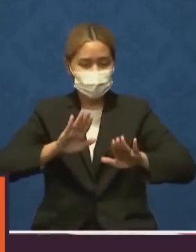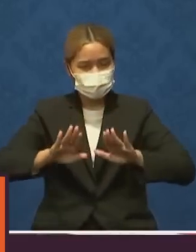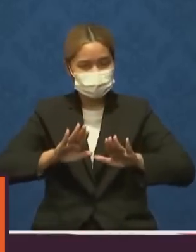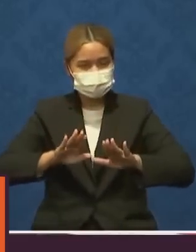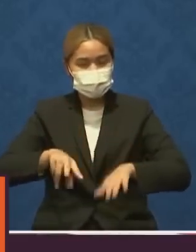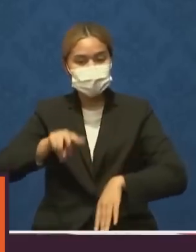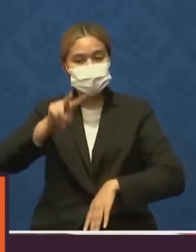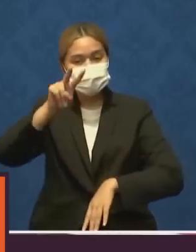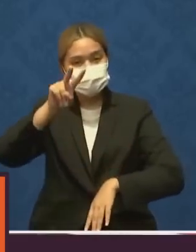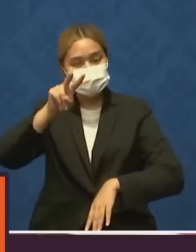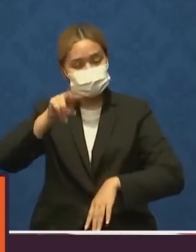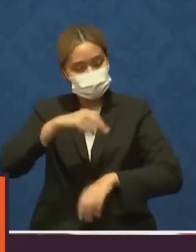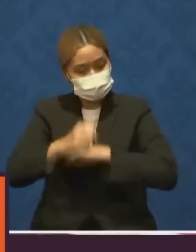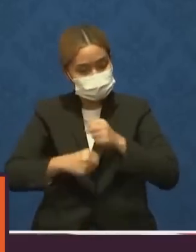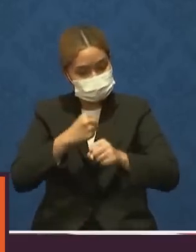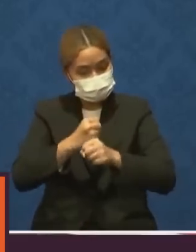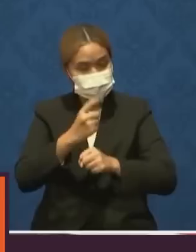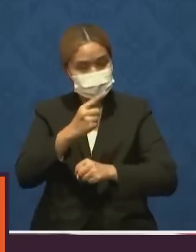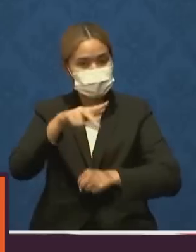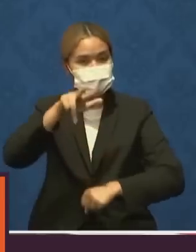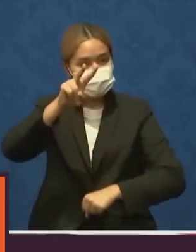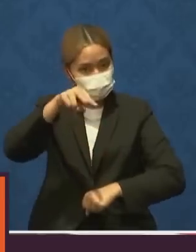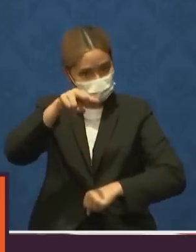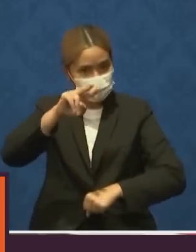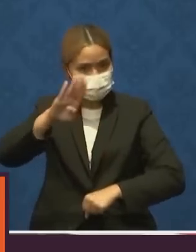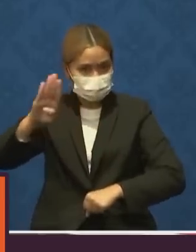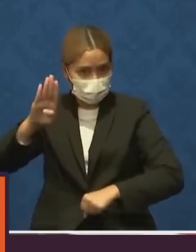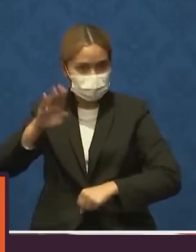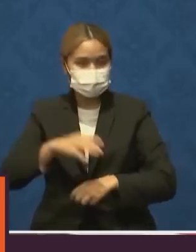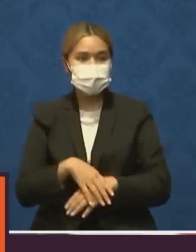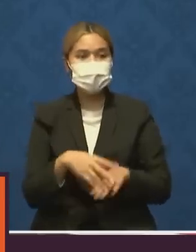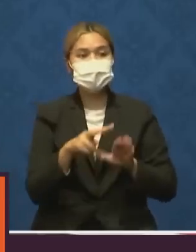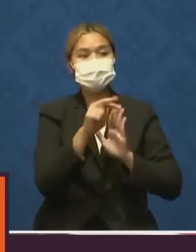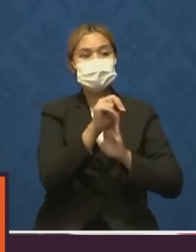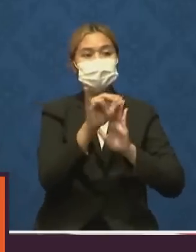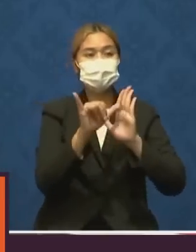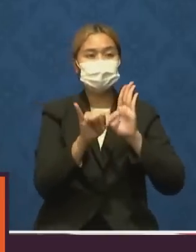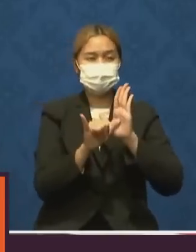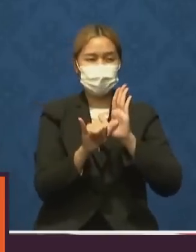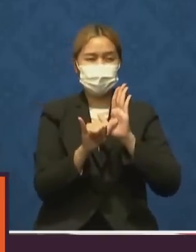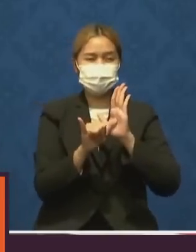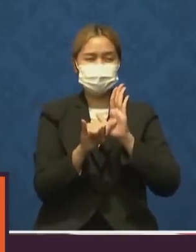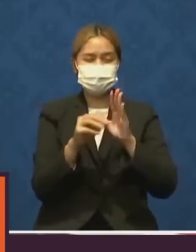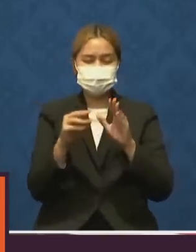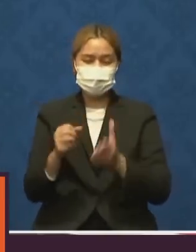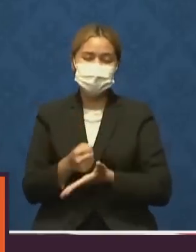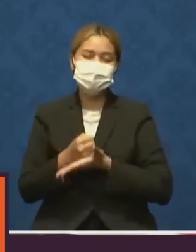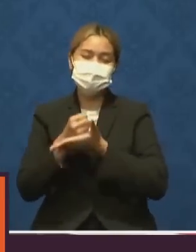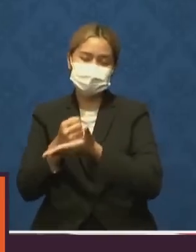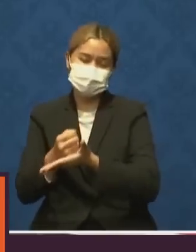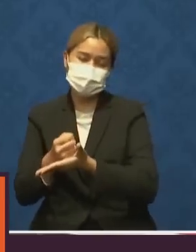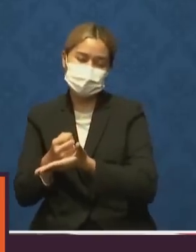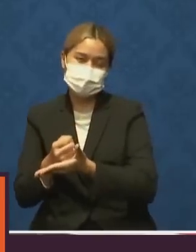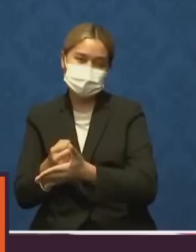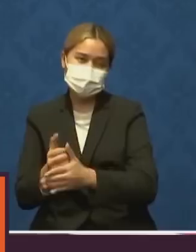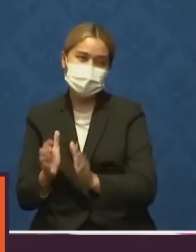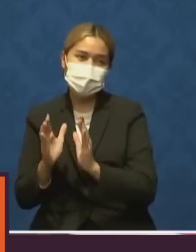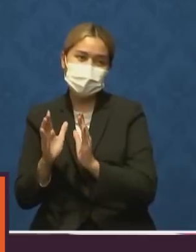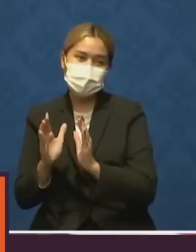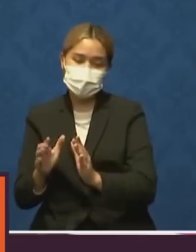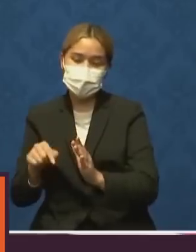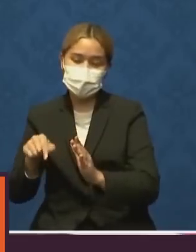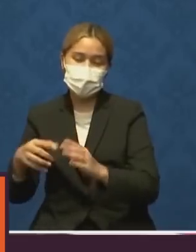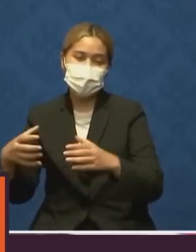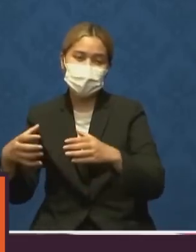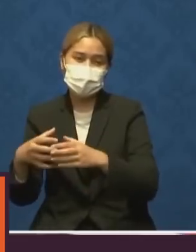ัโดยนโยบายของรฐบาทเอื้ประโชน์กบกลุมทุนครันี่ใชไครับที่ผมตองตง